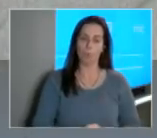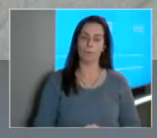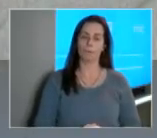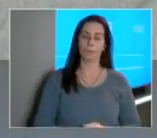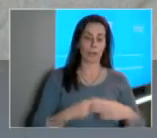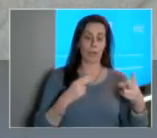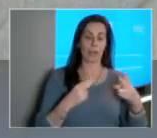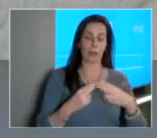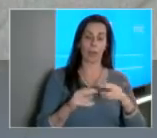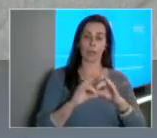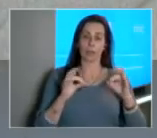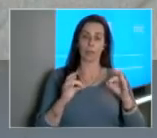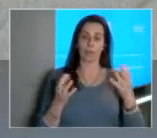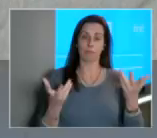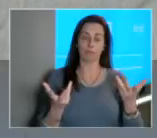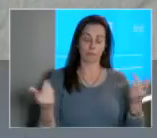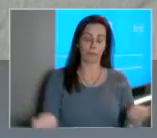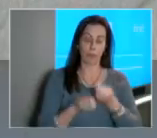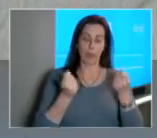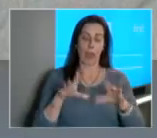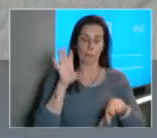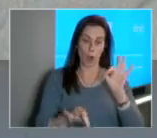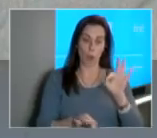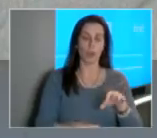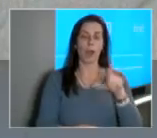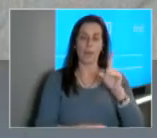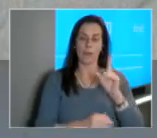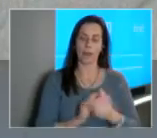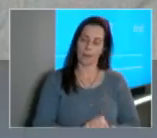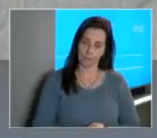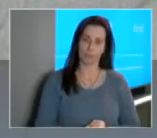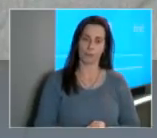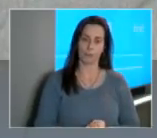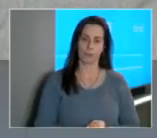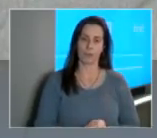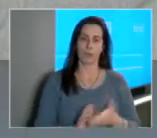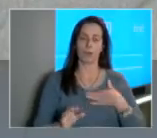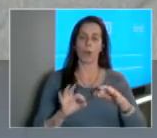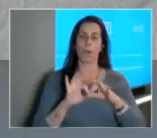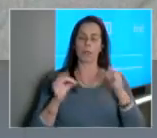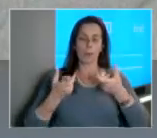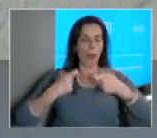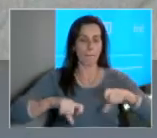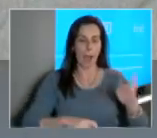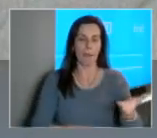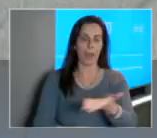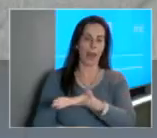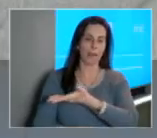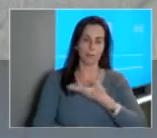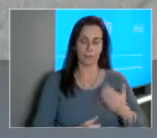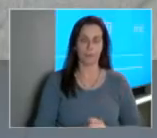נתניהו לקראת התנעת קמפיין השטח של הליכוד. אבל לפני הכל אנחנו פותחים עם פאנל הפרשנים